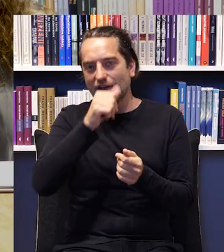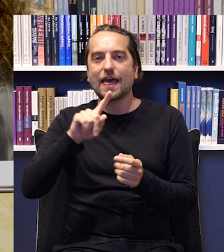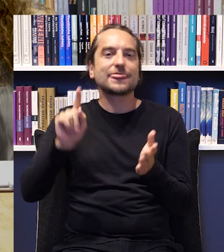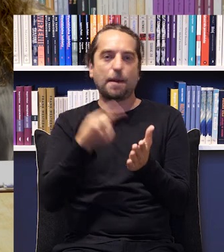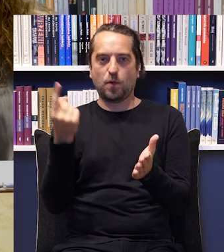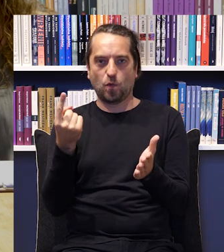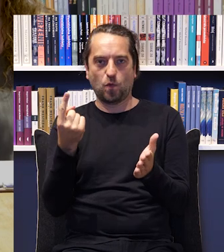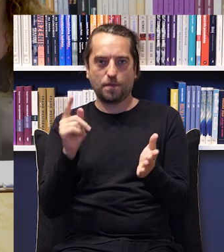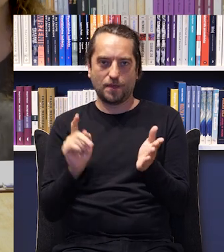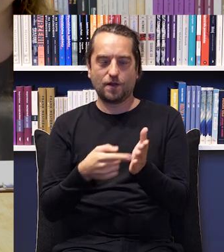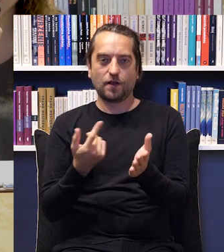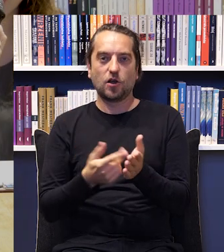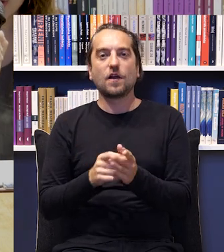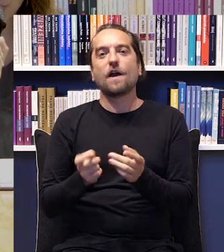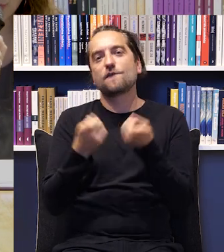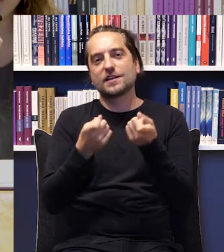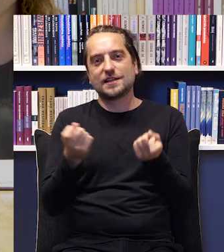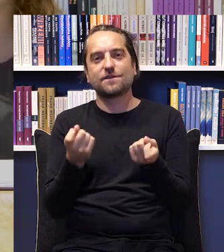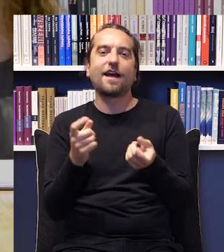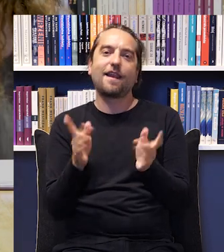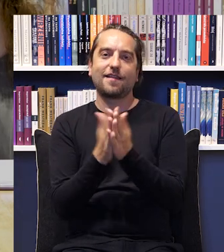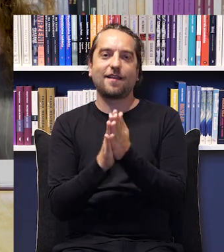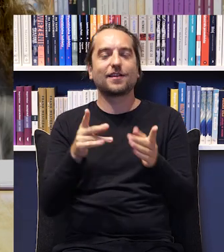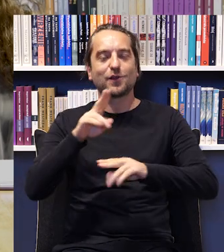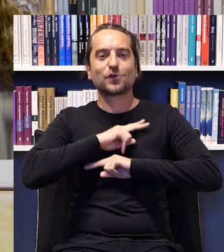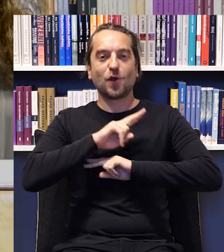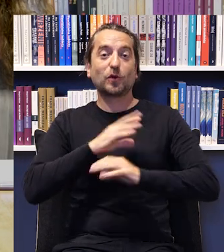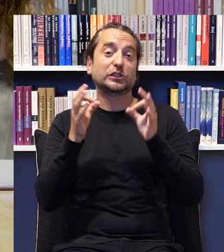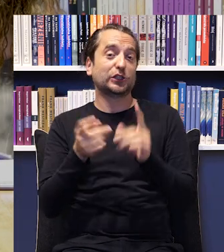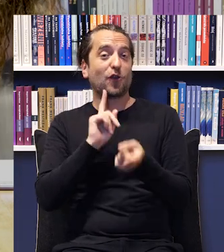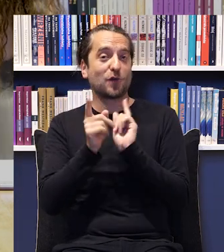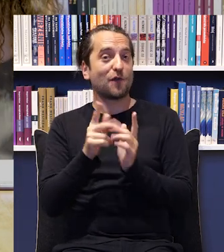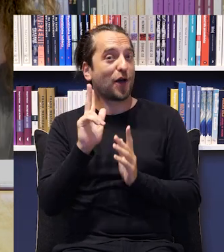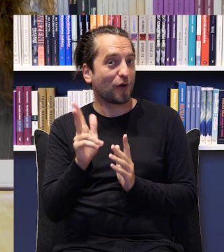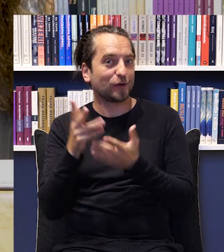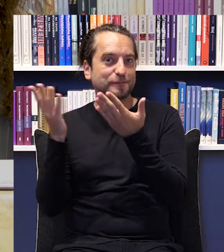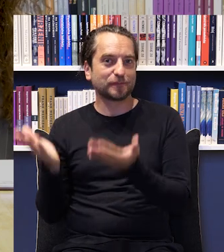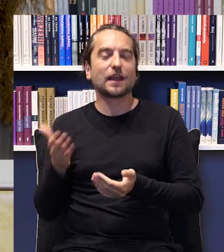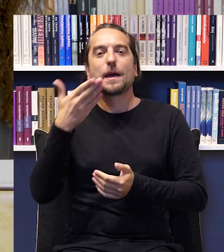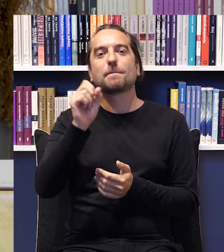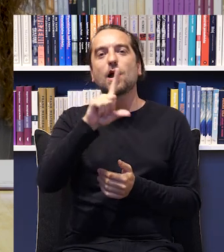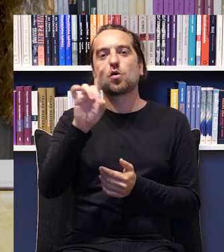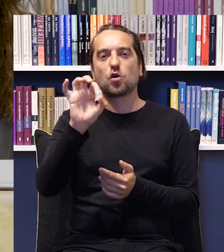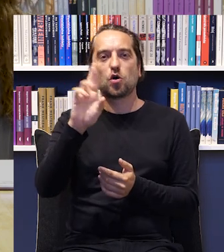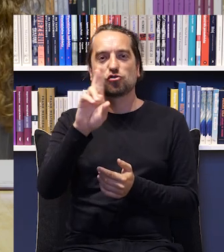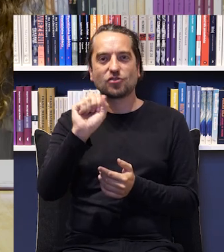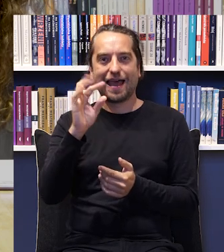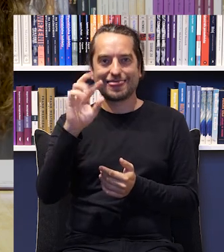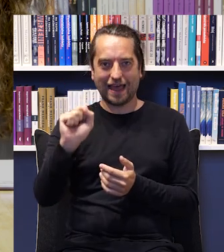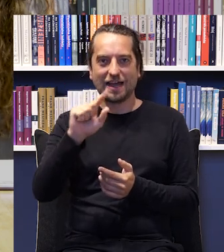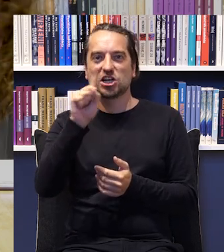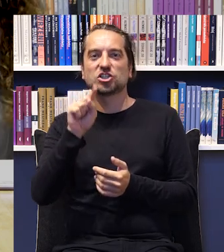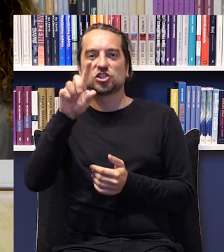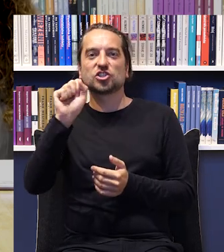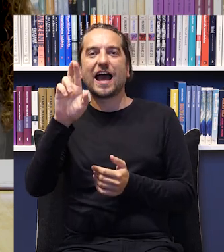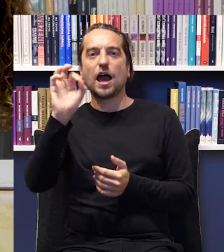edycji Festiwalu Literacki Sopot. Będę dzisiaj rozmawiać z Małgorzatą Żarów o... Dzień